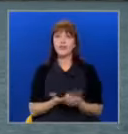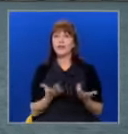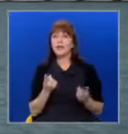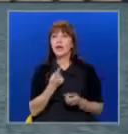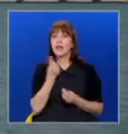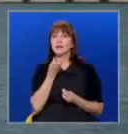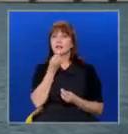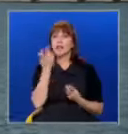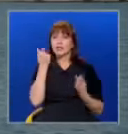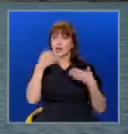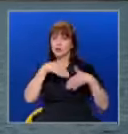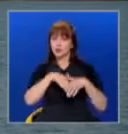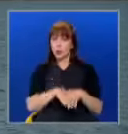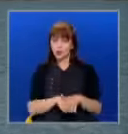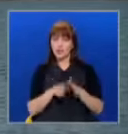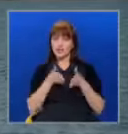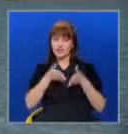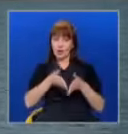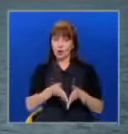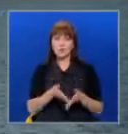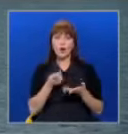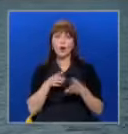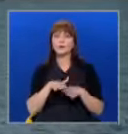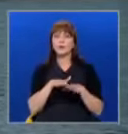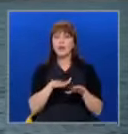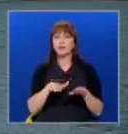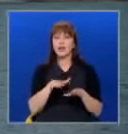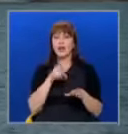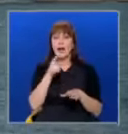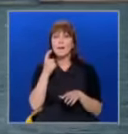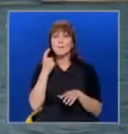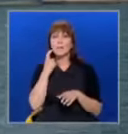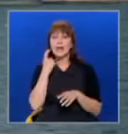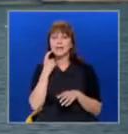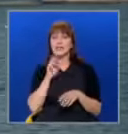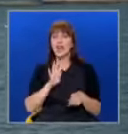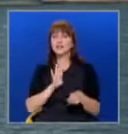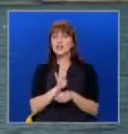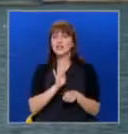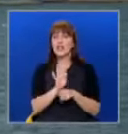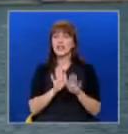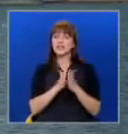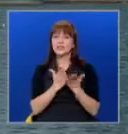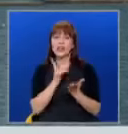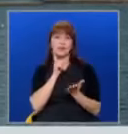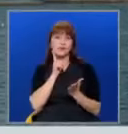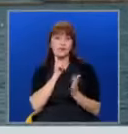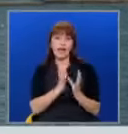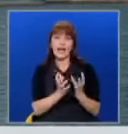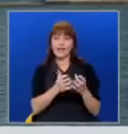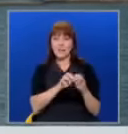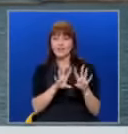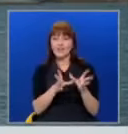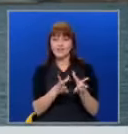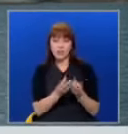Инцидентът е станал снощи на борда на драгажния кораб Милфорд, който плава под флага на Белиз. Екипажът е 14 членен, всички са руснаци. Загиналите са